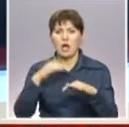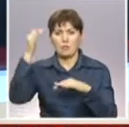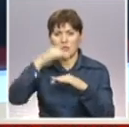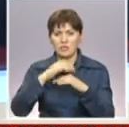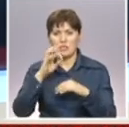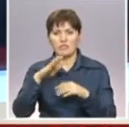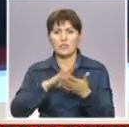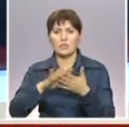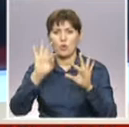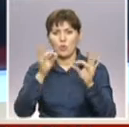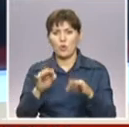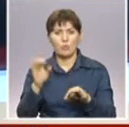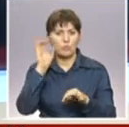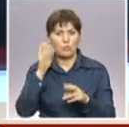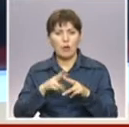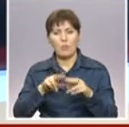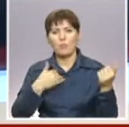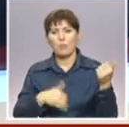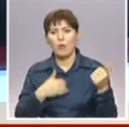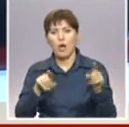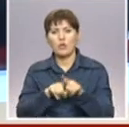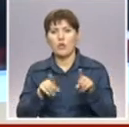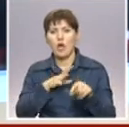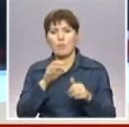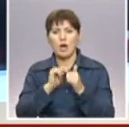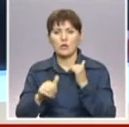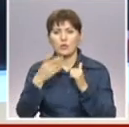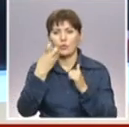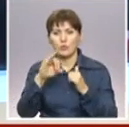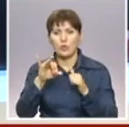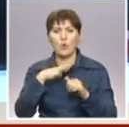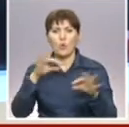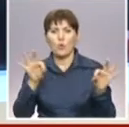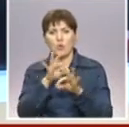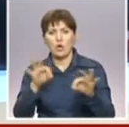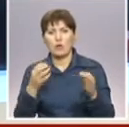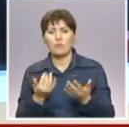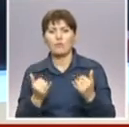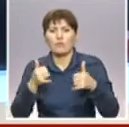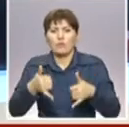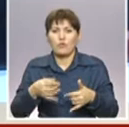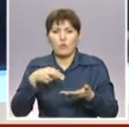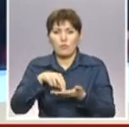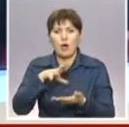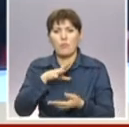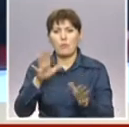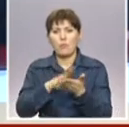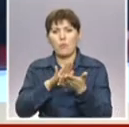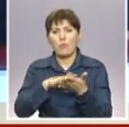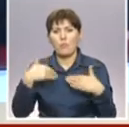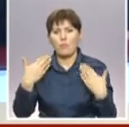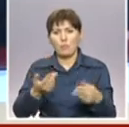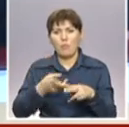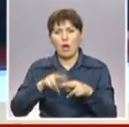таза өнермен сусындады. Домбыраның күмбіріне таңдай қағып, әр күйдің соңында өнерпаздарға тік тұрып қошемет білдірді. Қазақ хандығының